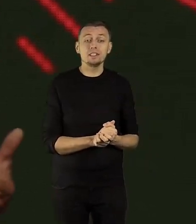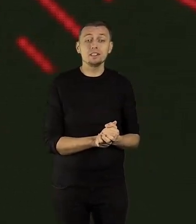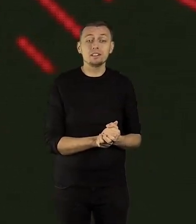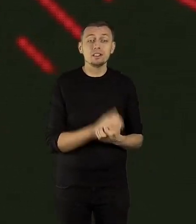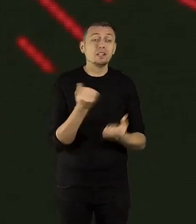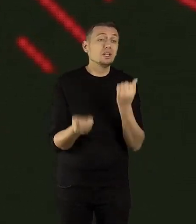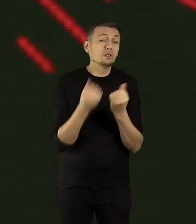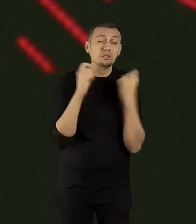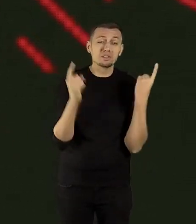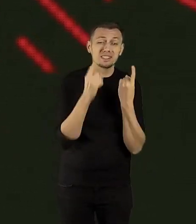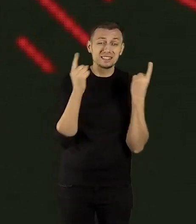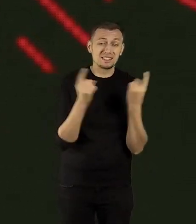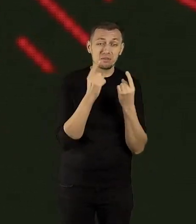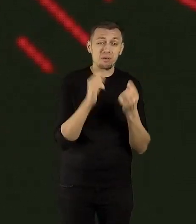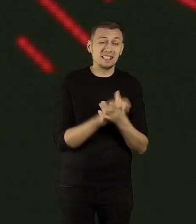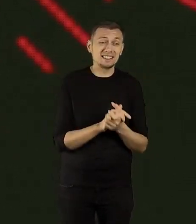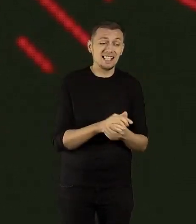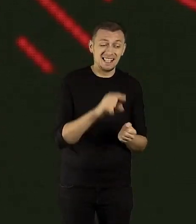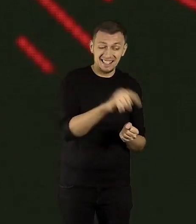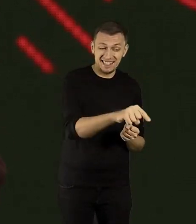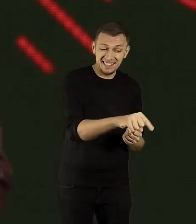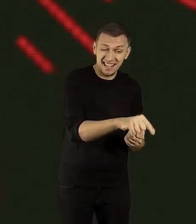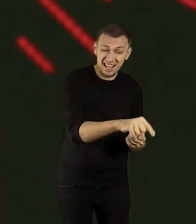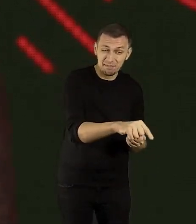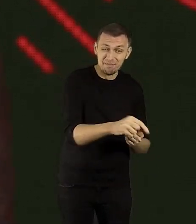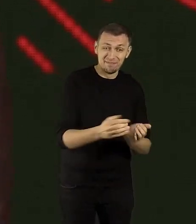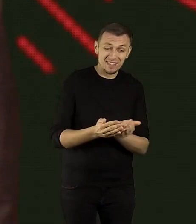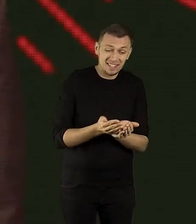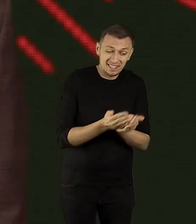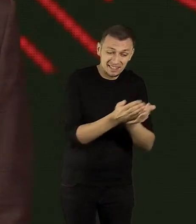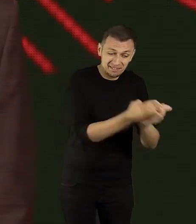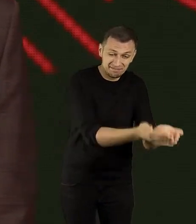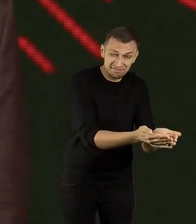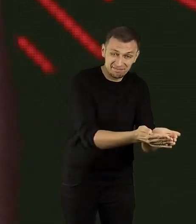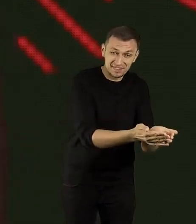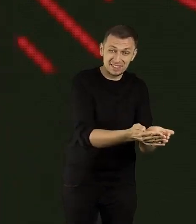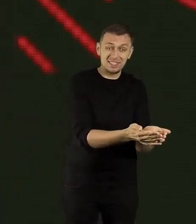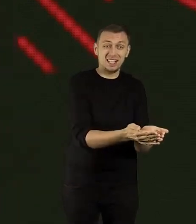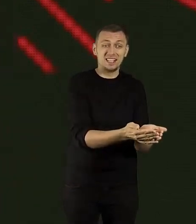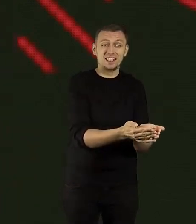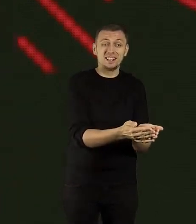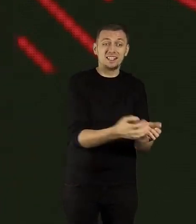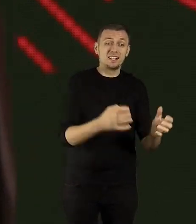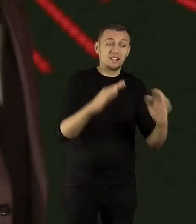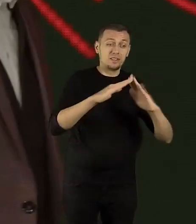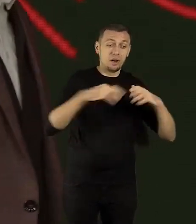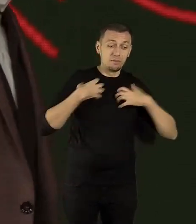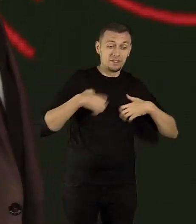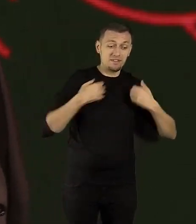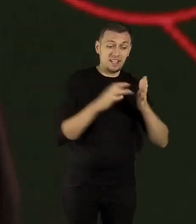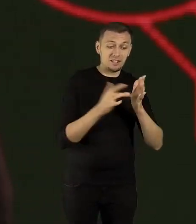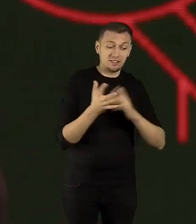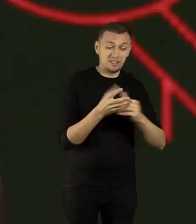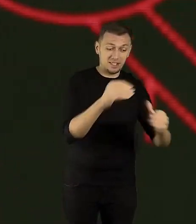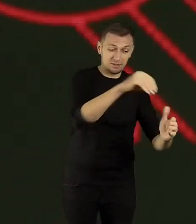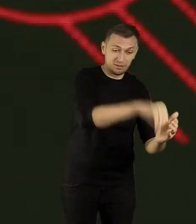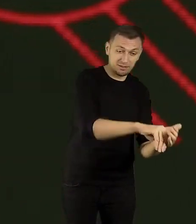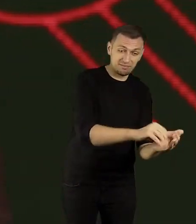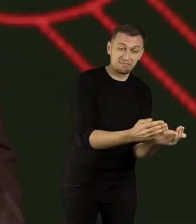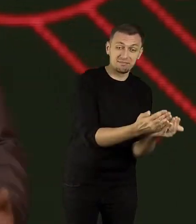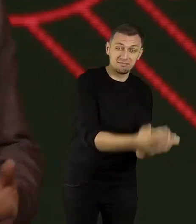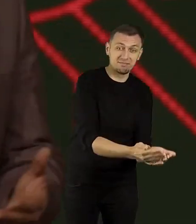i niezauważony przez śpiący świat. Dzisiaj z rana wysłuchałem przepięknego kazania na ten